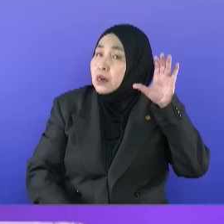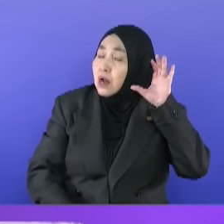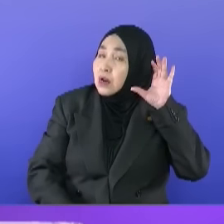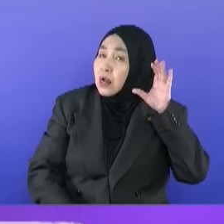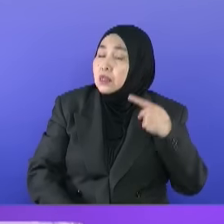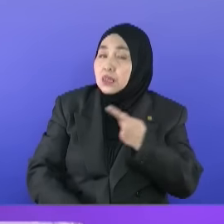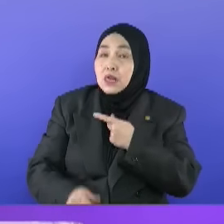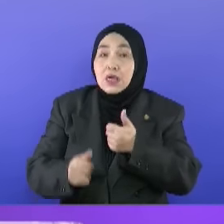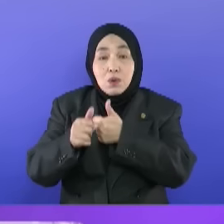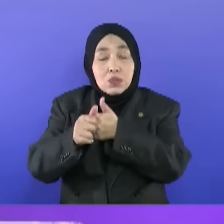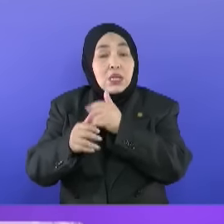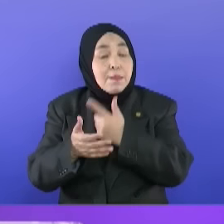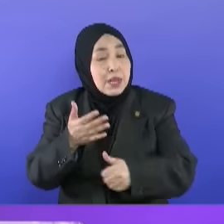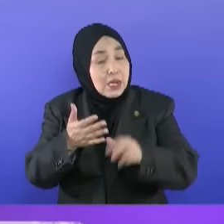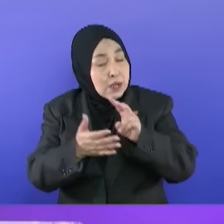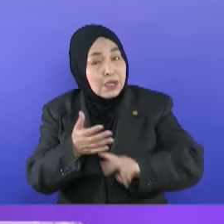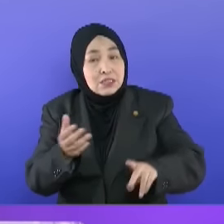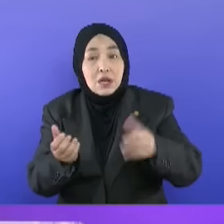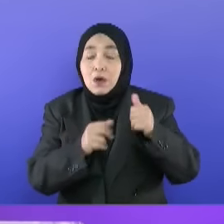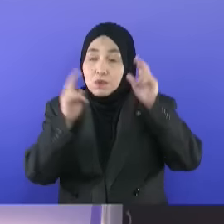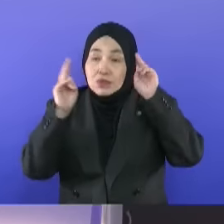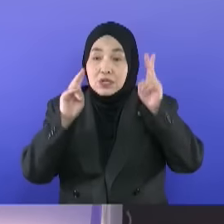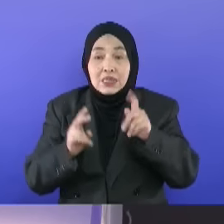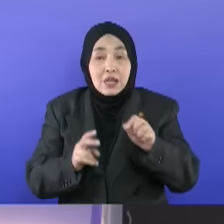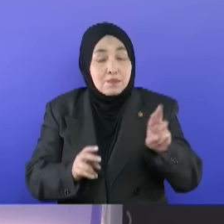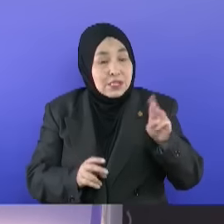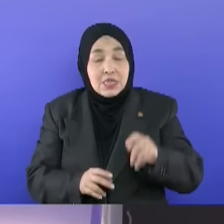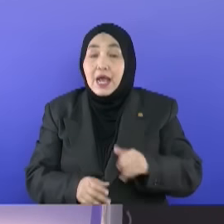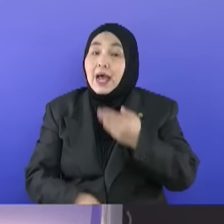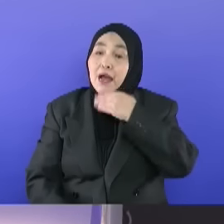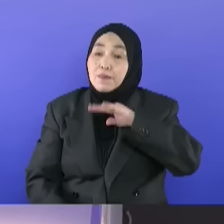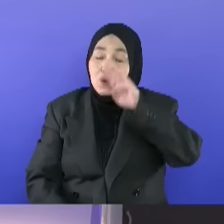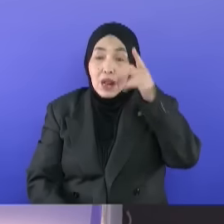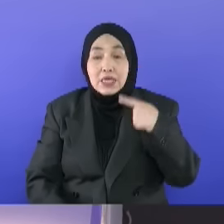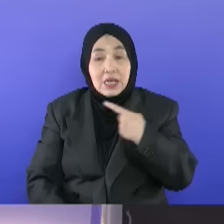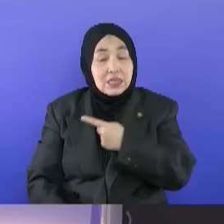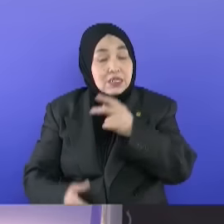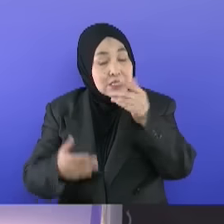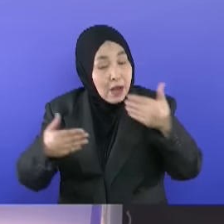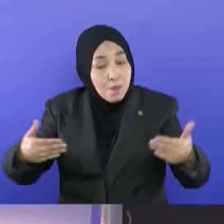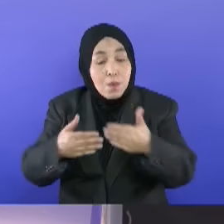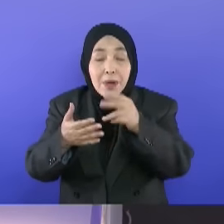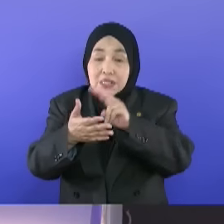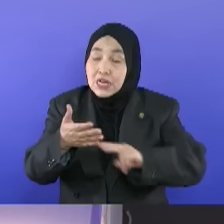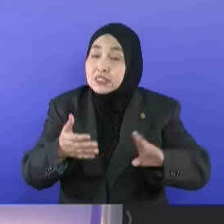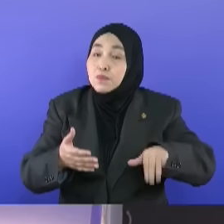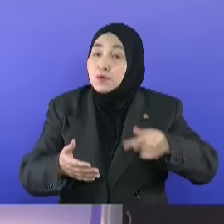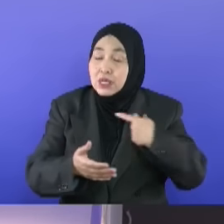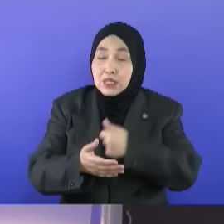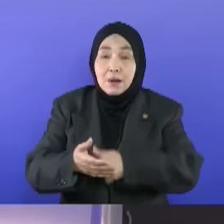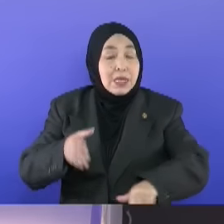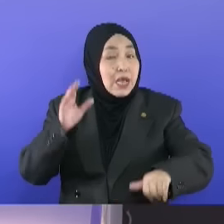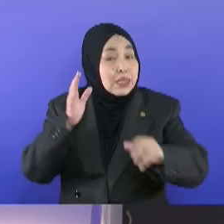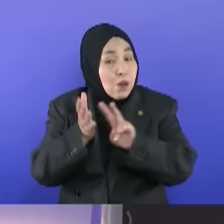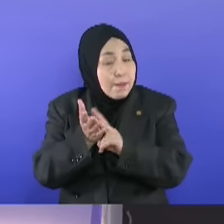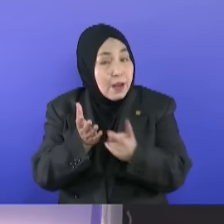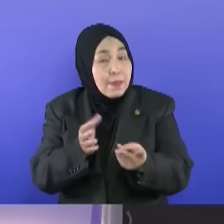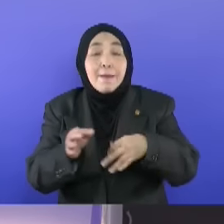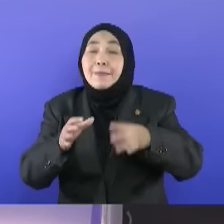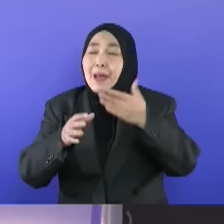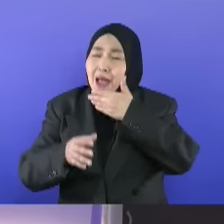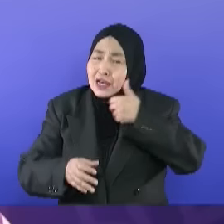kita ikuti apa yang dibacakan oleh Ustaz Timizi. Sila ustaz. Baik. Alhamdulillah kita sambung bacaan kita sebelum kita nak mendengar kupasan tadabbur. Menarik